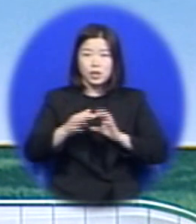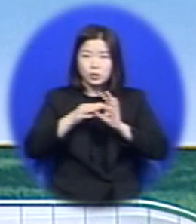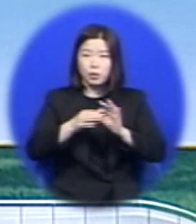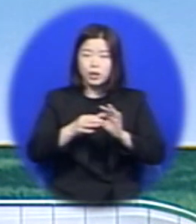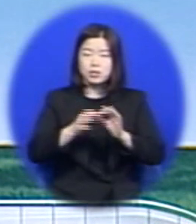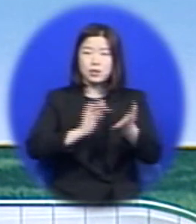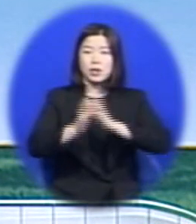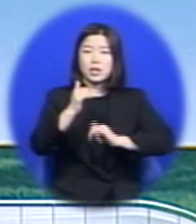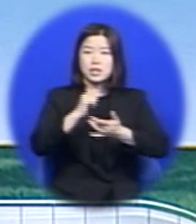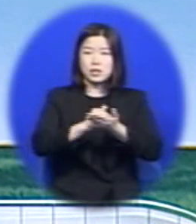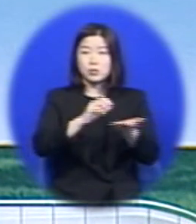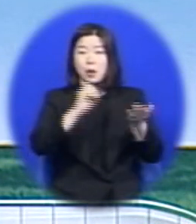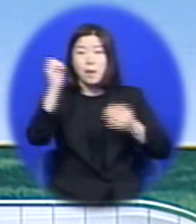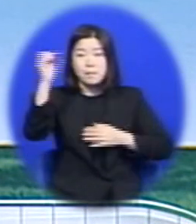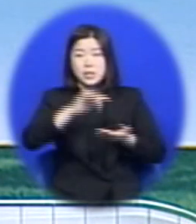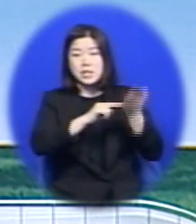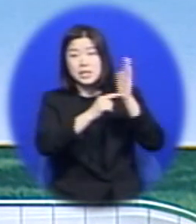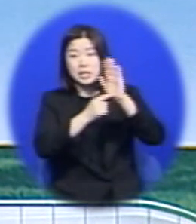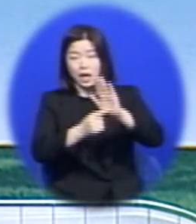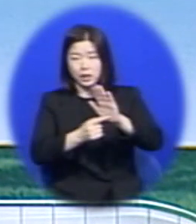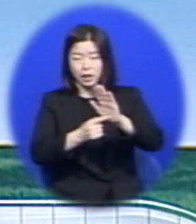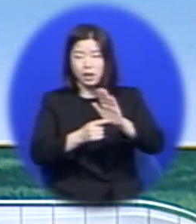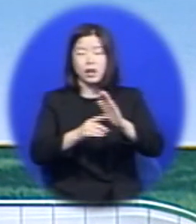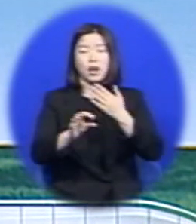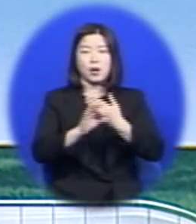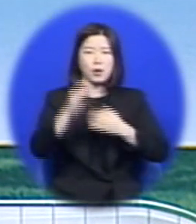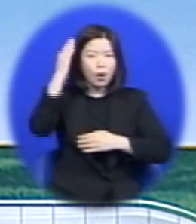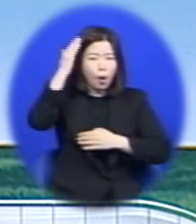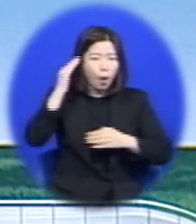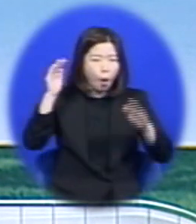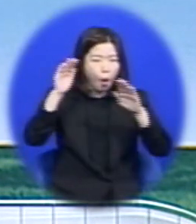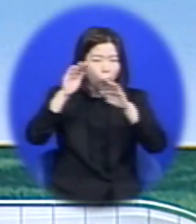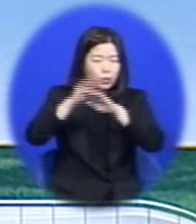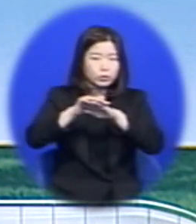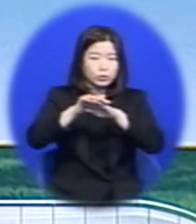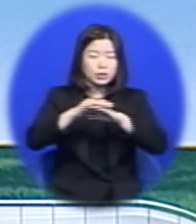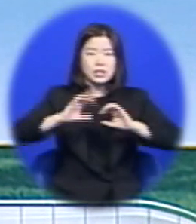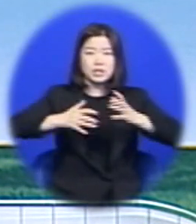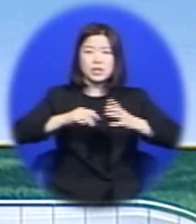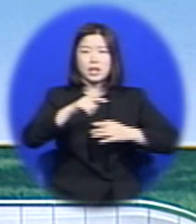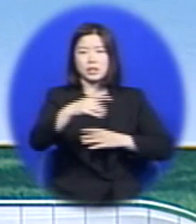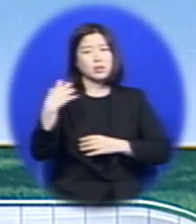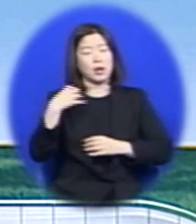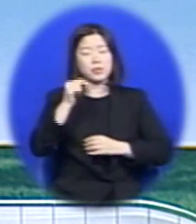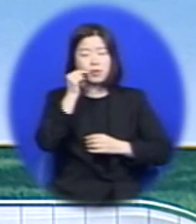되면 어두움의 세상이 그것을 감당할 수가 없습니다.